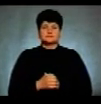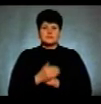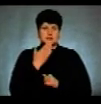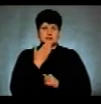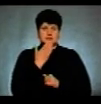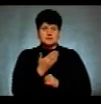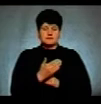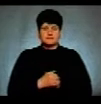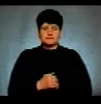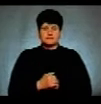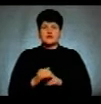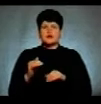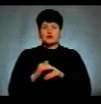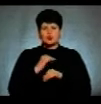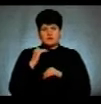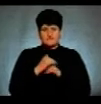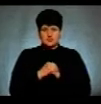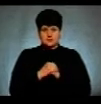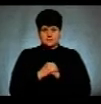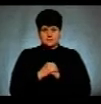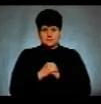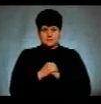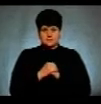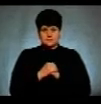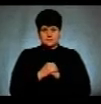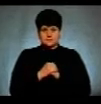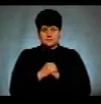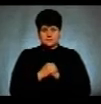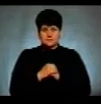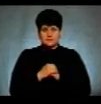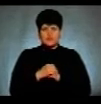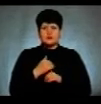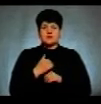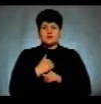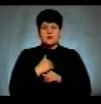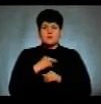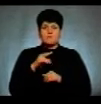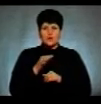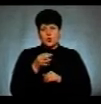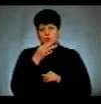Запитуйте. Добрий вечір. Добрий. Я по доступних ліках.